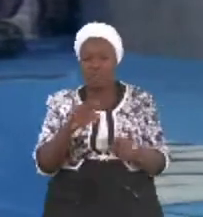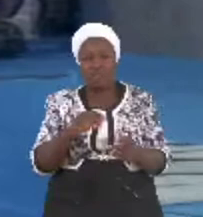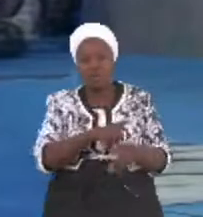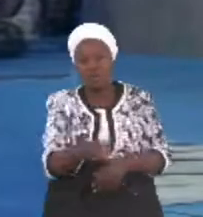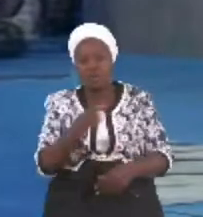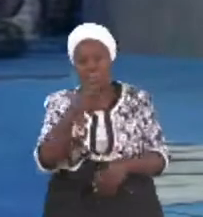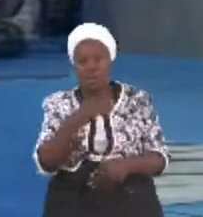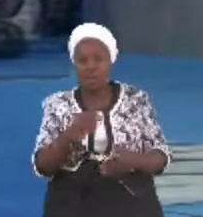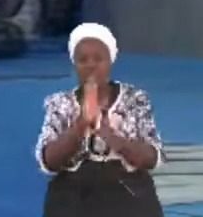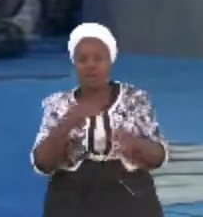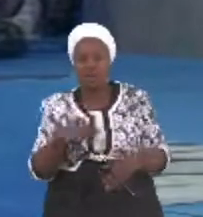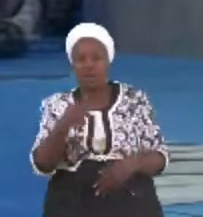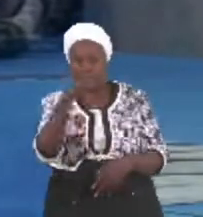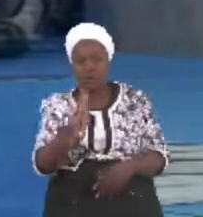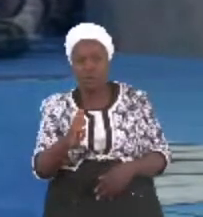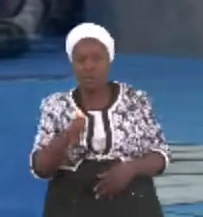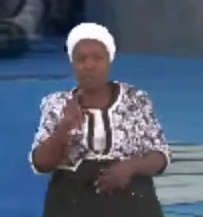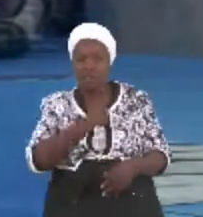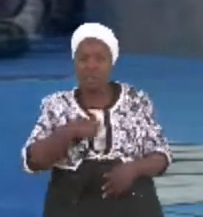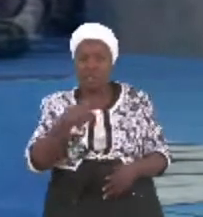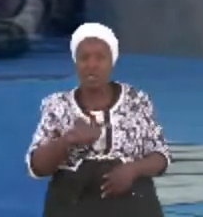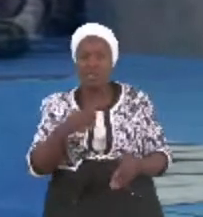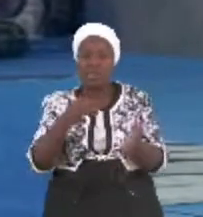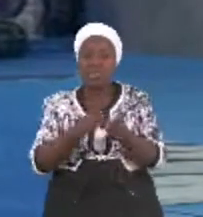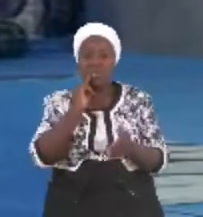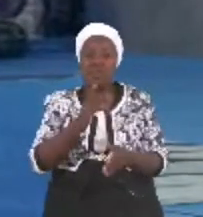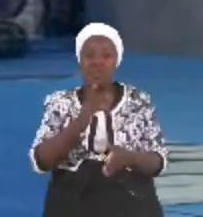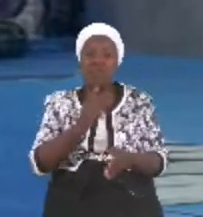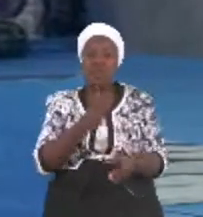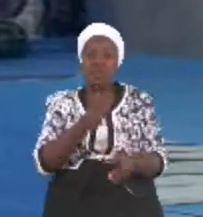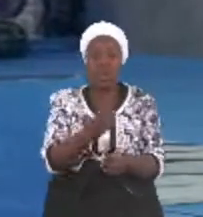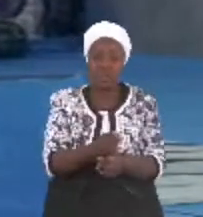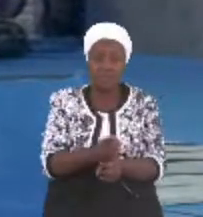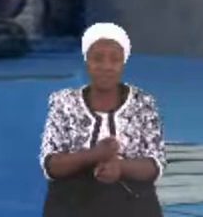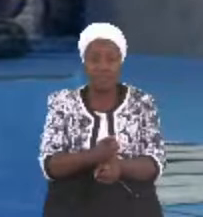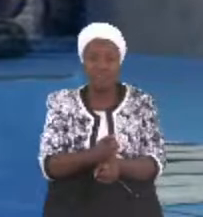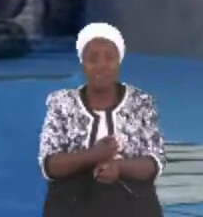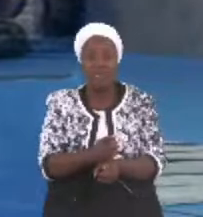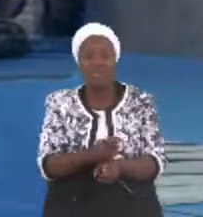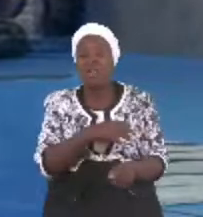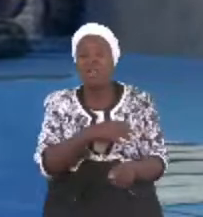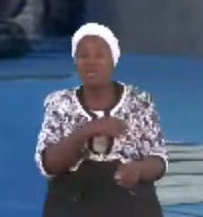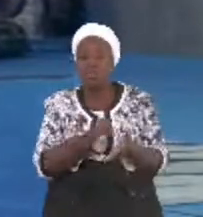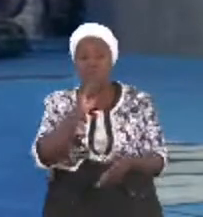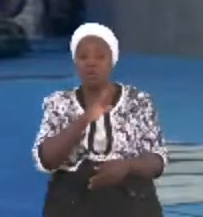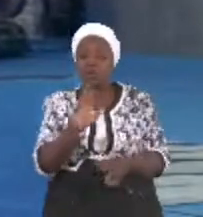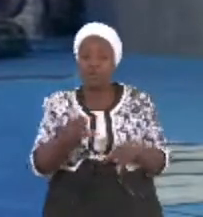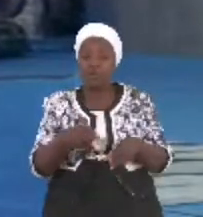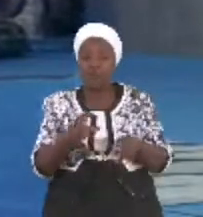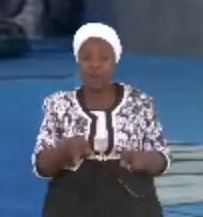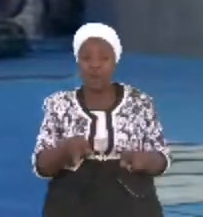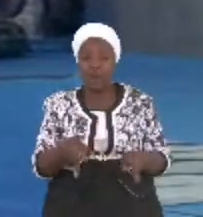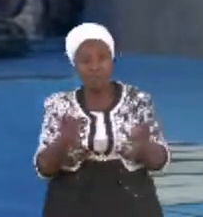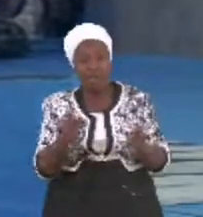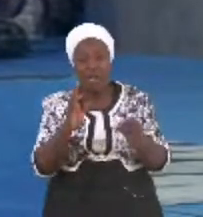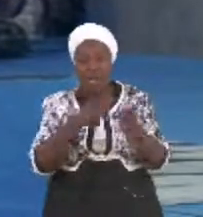de Dieu, Dieu dit, c'est votre droit et c'est votre provision. Et